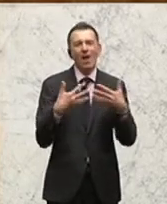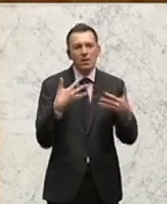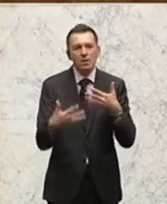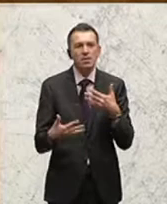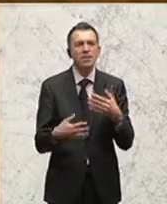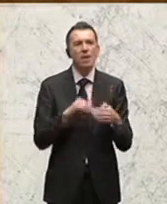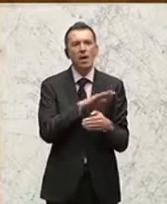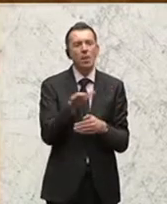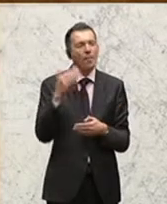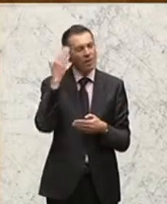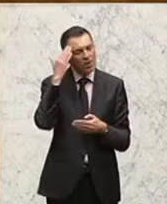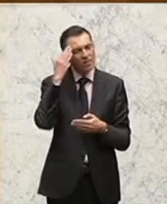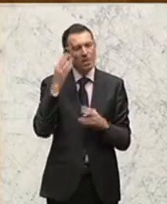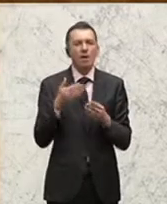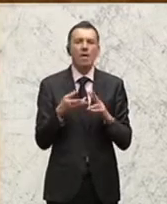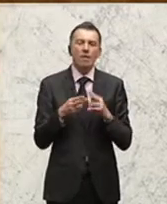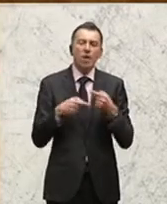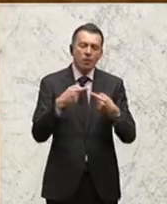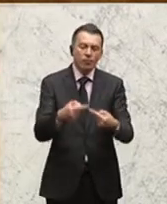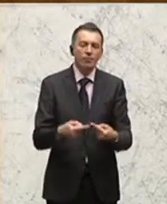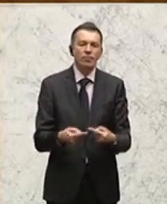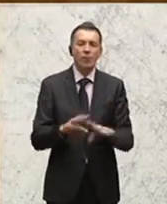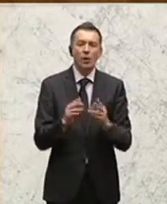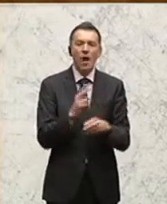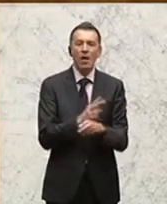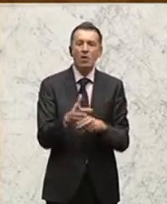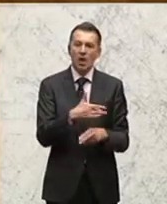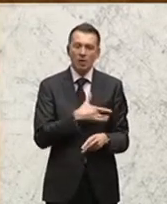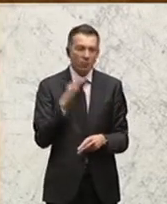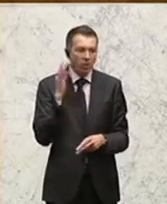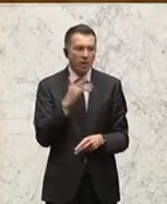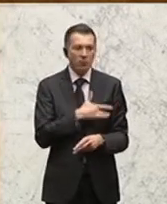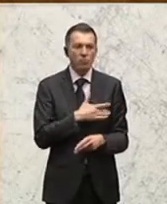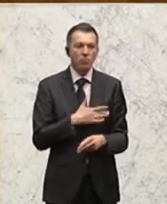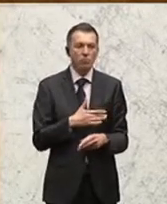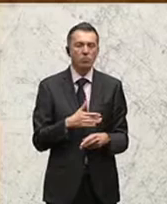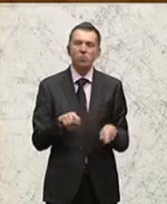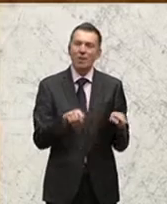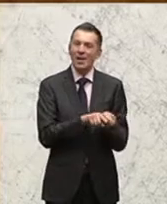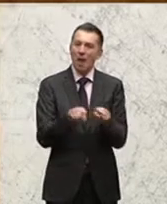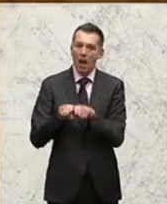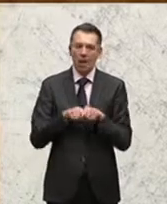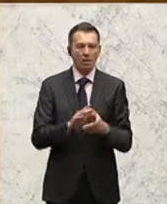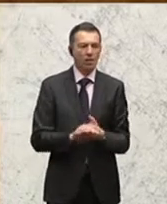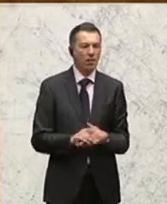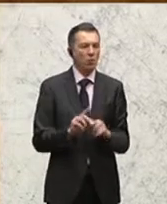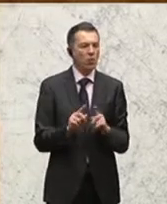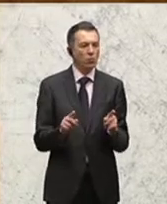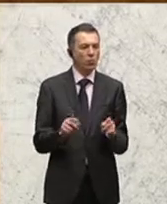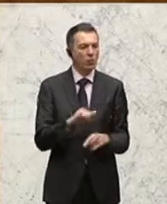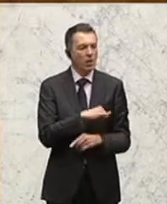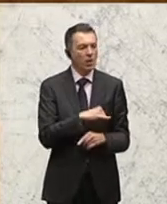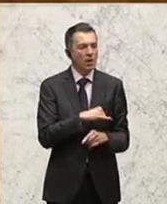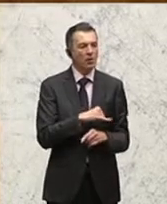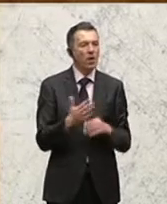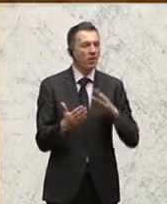immer wissen, wie wird vorgegangen und ist das allen Staatsbürgerinnen und Staatsbürgern gegenüber die gleiche Vorgangsweise. Ansonsten, glaube ich, gibt es